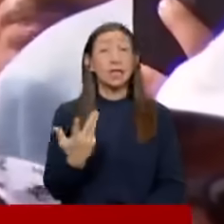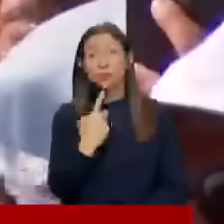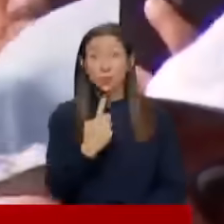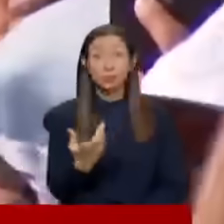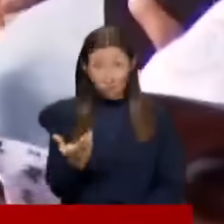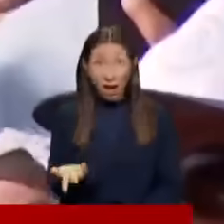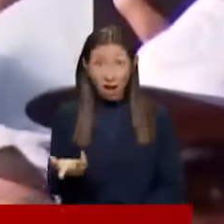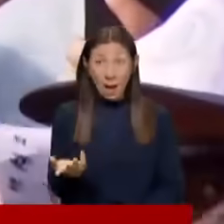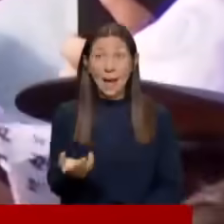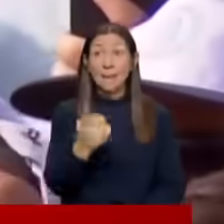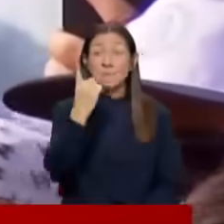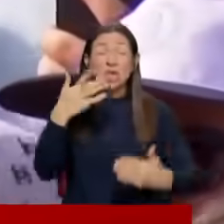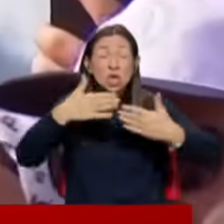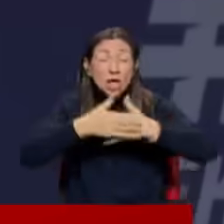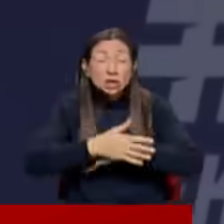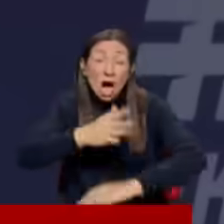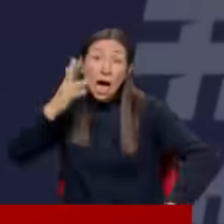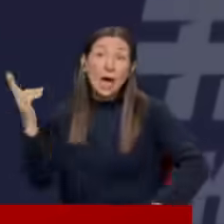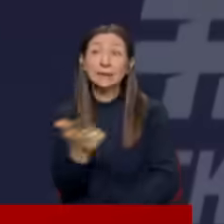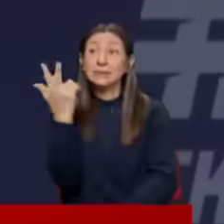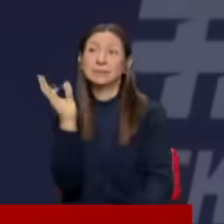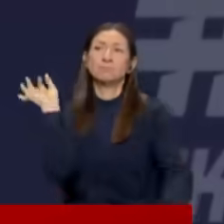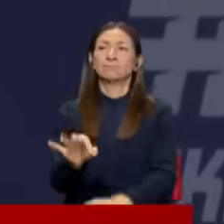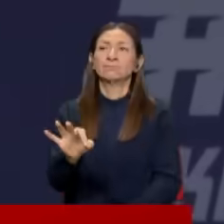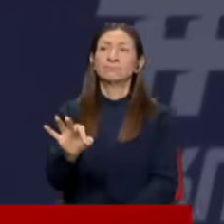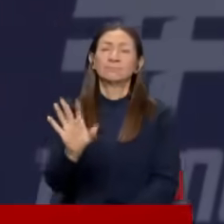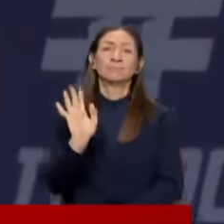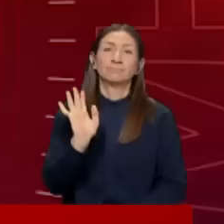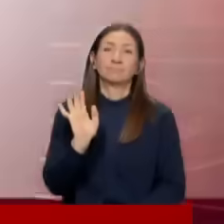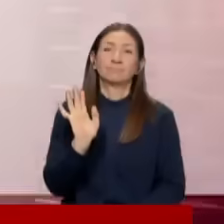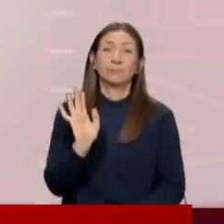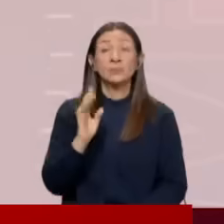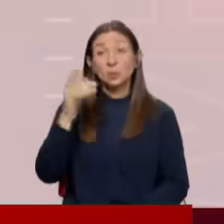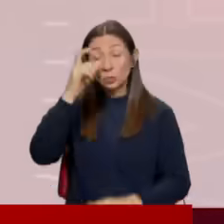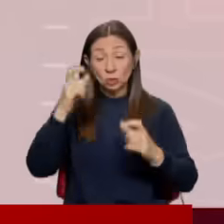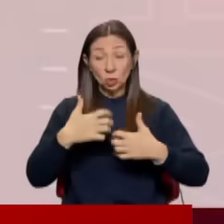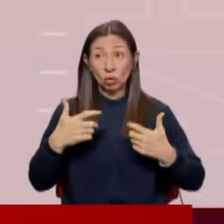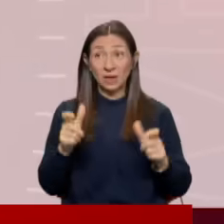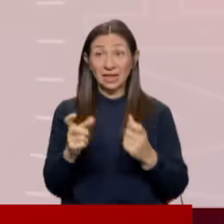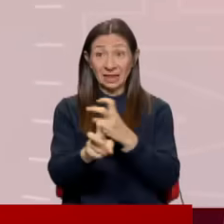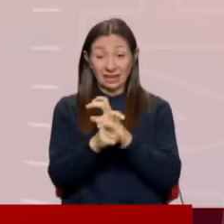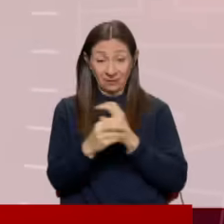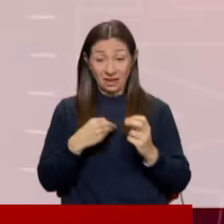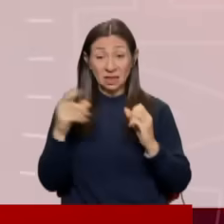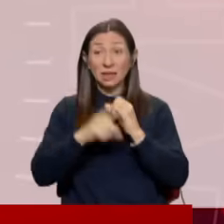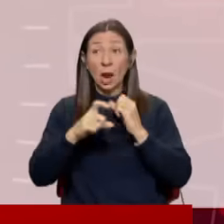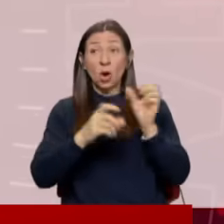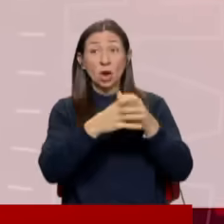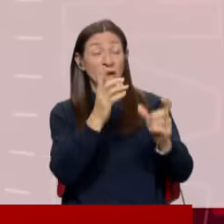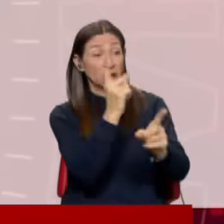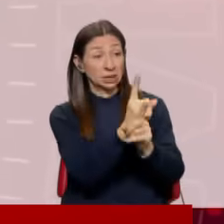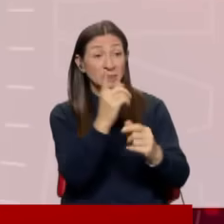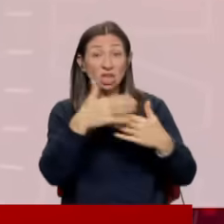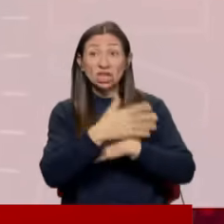ya, bir gece ansızın gelebiliriz. Ülkemizin güvenliğini tehdit eden terör unsurlarına